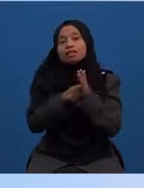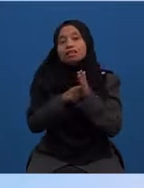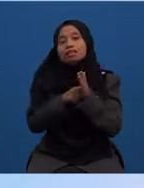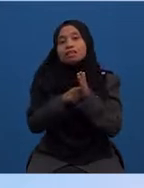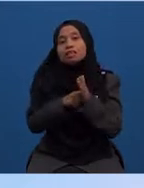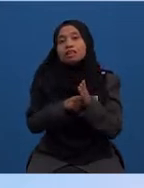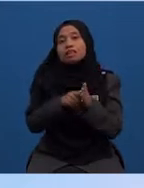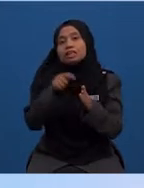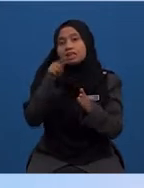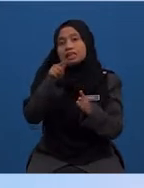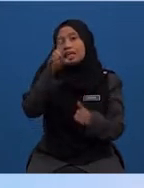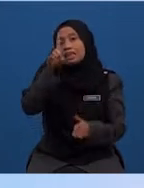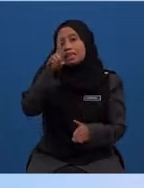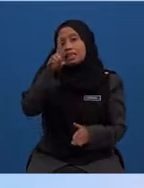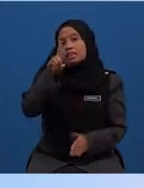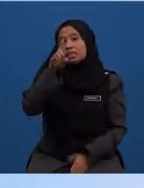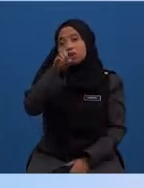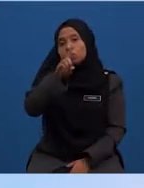tandakannya sebagai titik D.